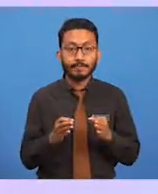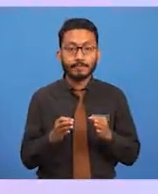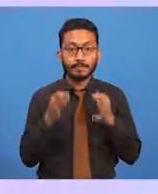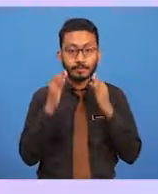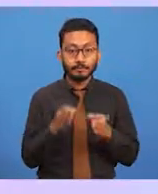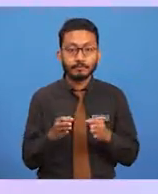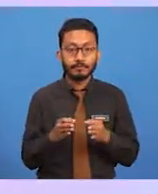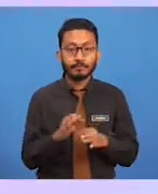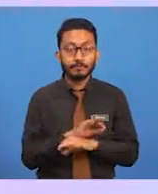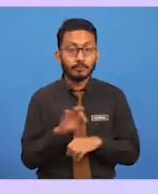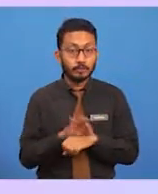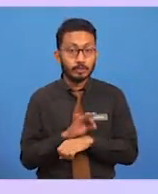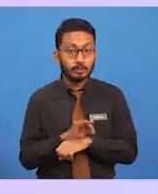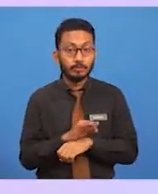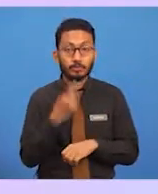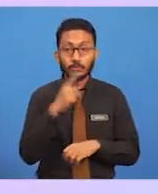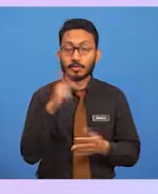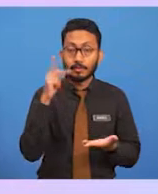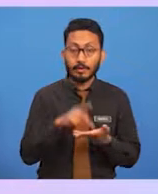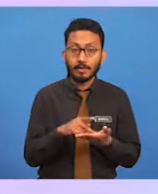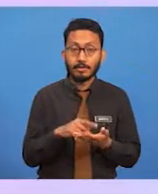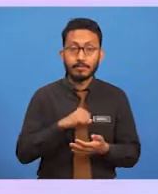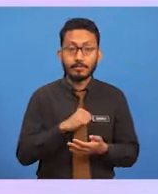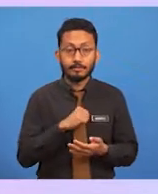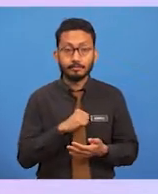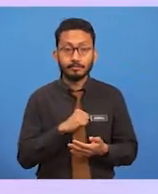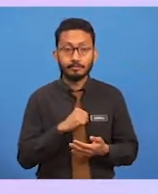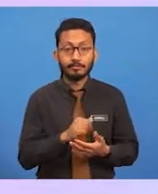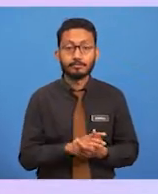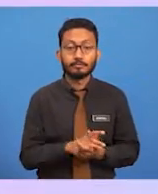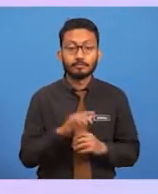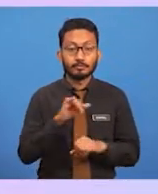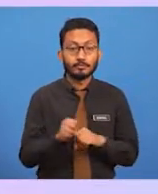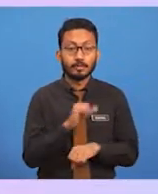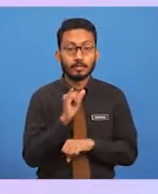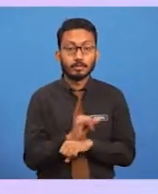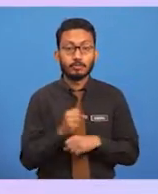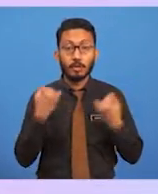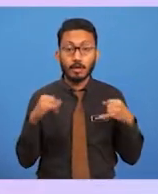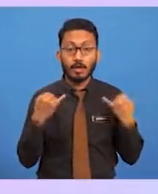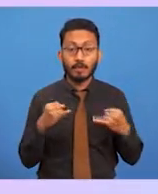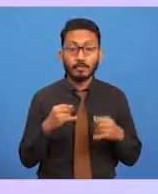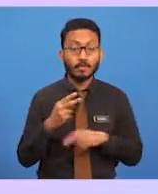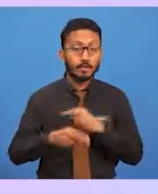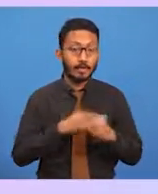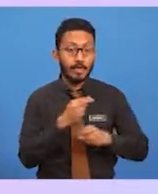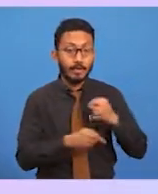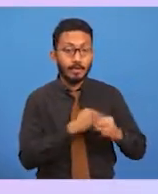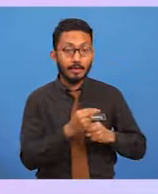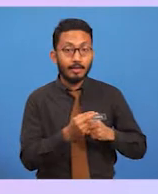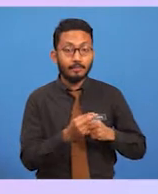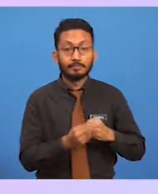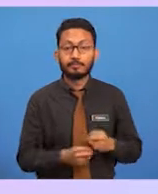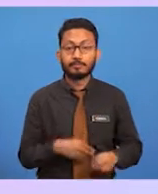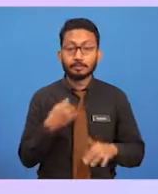berfungsi sebagai pengenalan diri, jawatan dan jenis perniagaan. Melalui kad ini juga